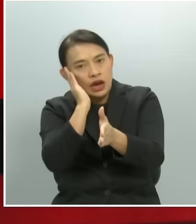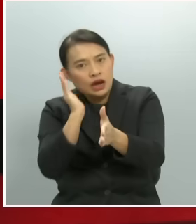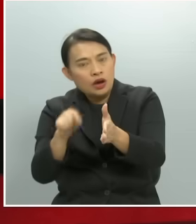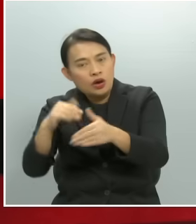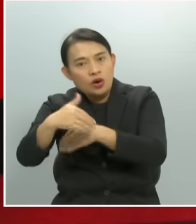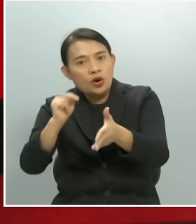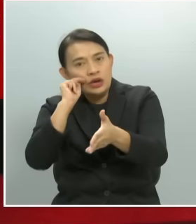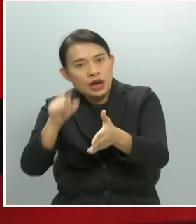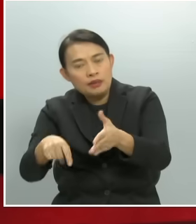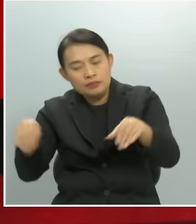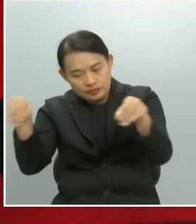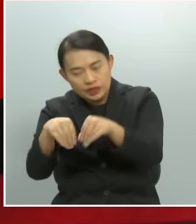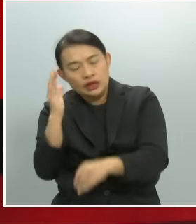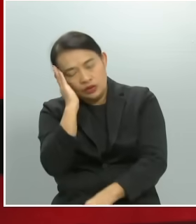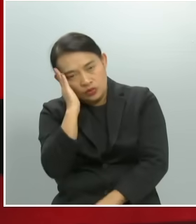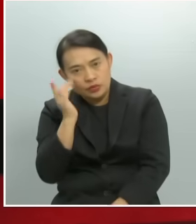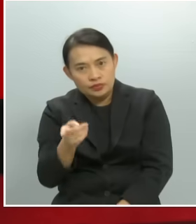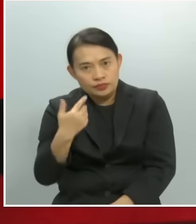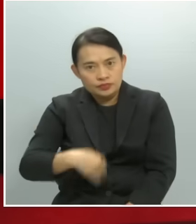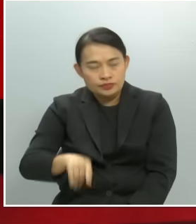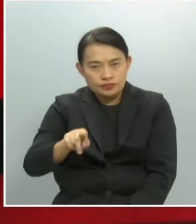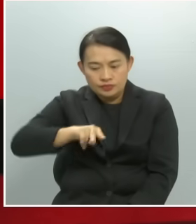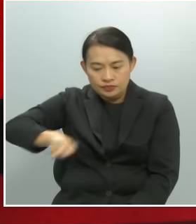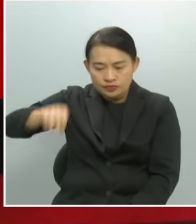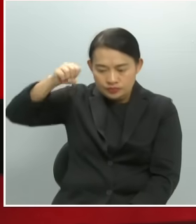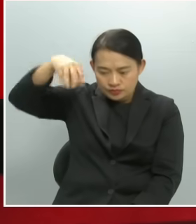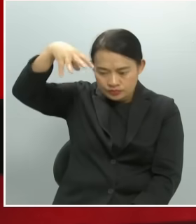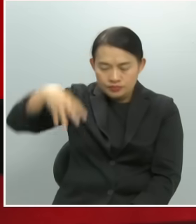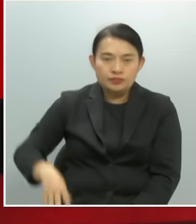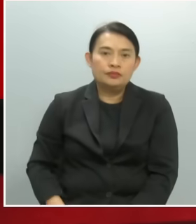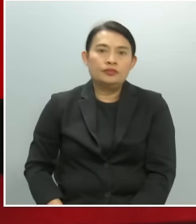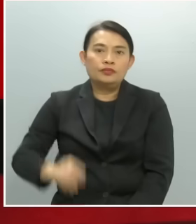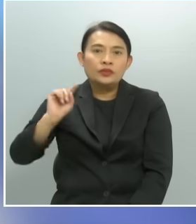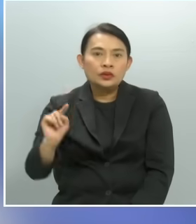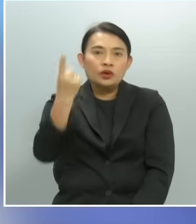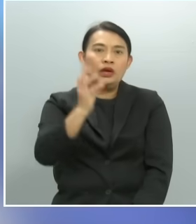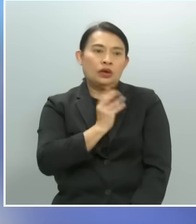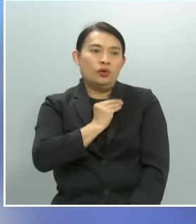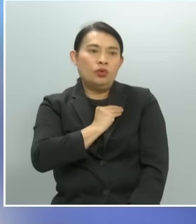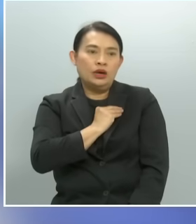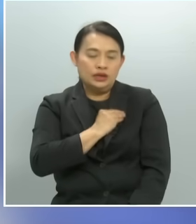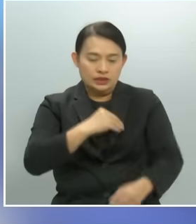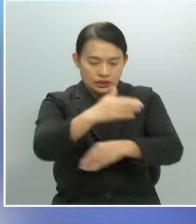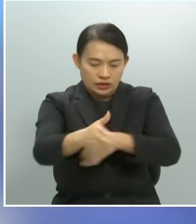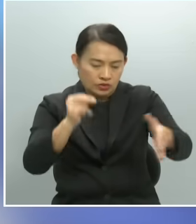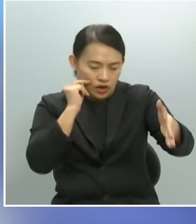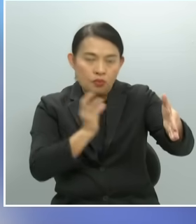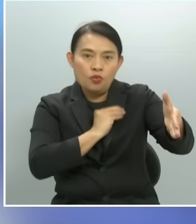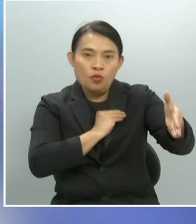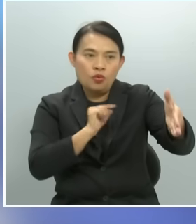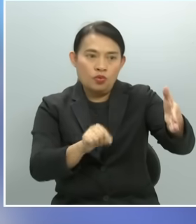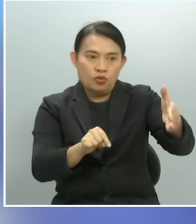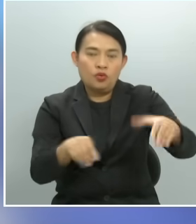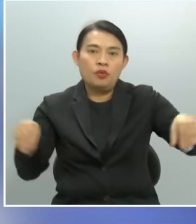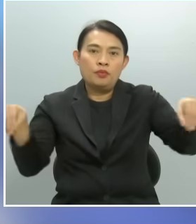นั้นครับก็เลยลุกขึ้นมาแล้วเปิดไฟในห้องทันทีแต่ตอนแรกยอมรับนะครับว่าไม่กล้าเดินไปดูในห้องน้ำเพราะห้องน้ำเนี่ยมันอยู่